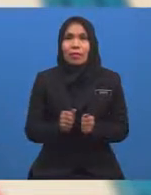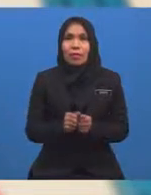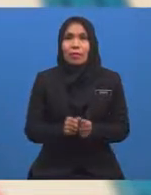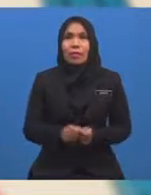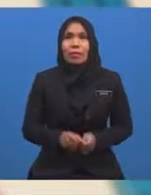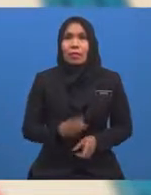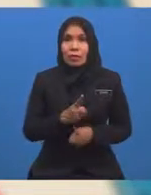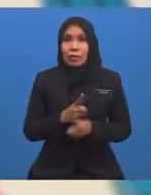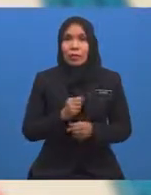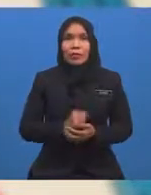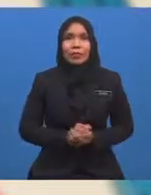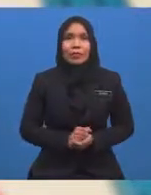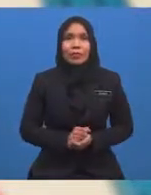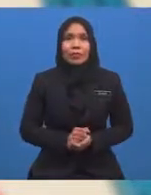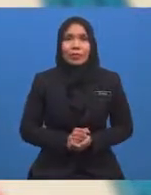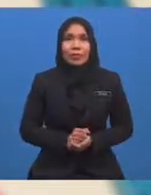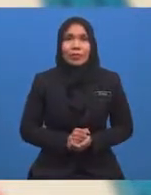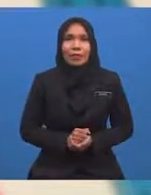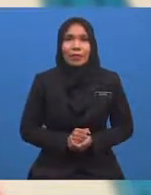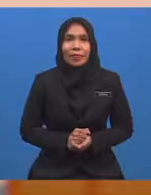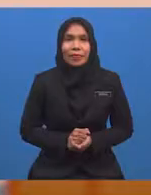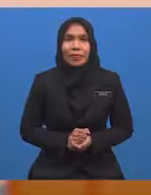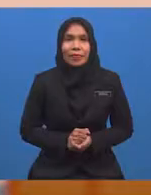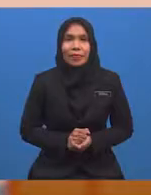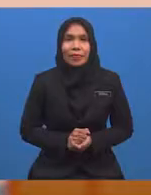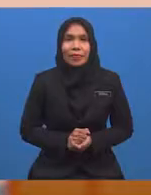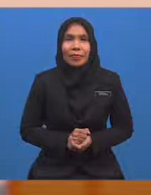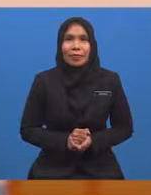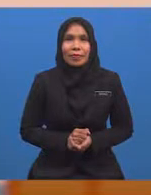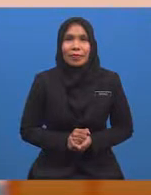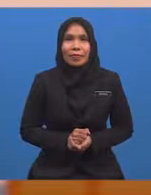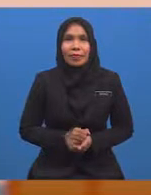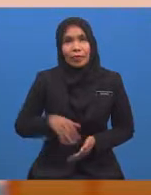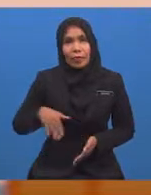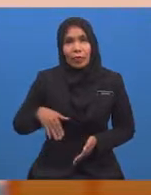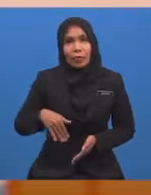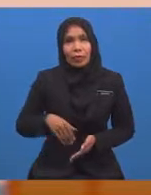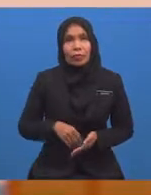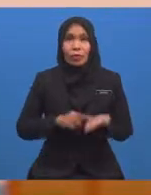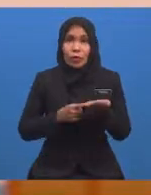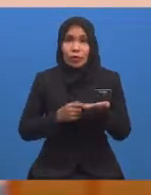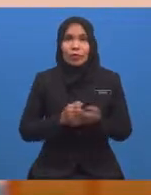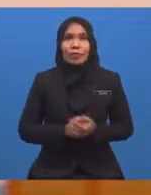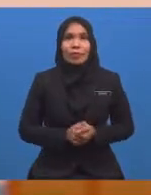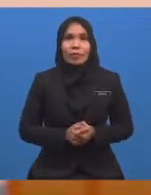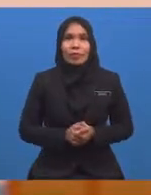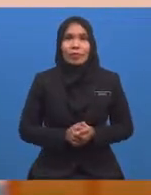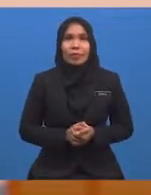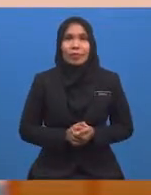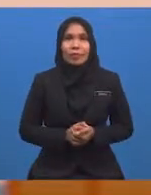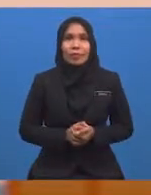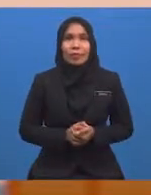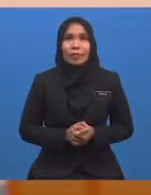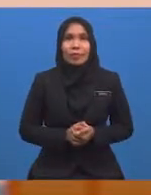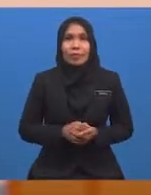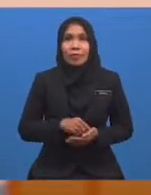cara yang hai hai Hai sebelum kita mulakan Hai pastikan